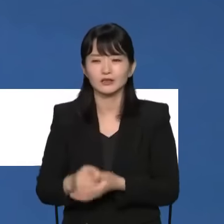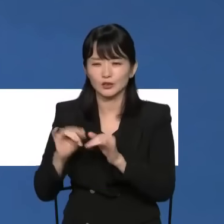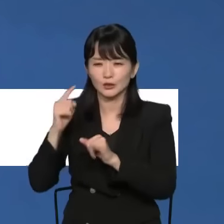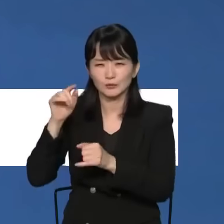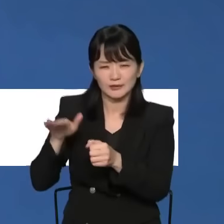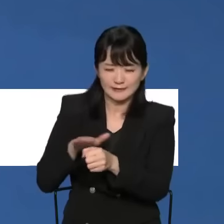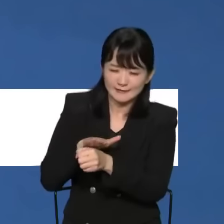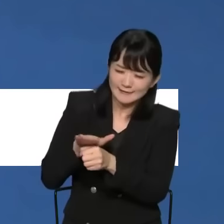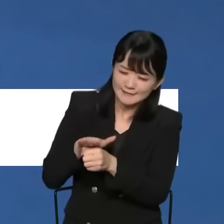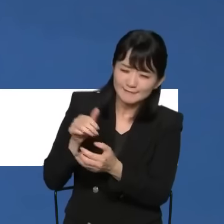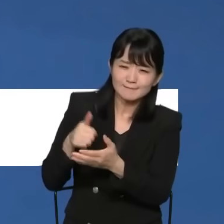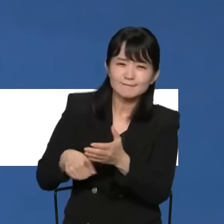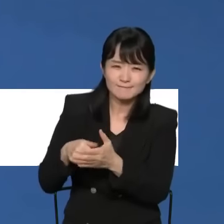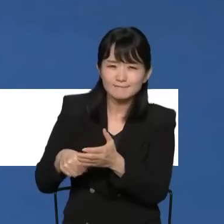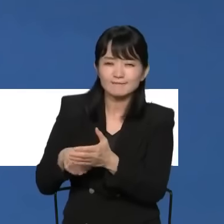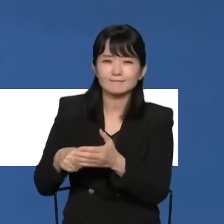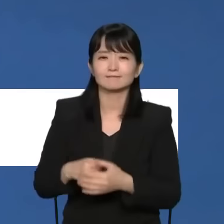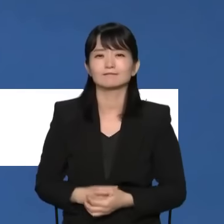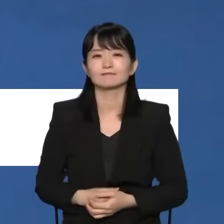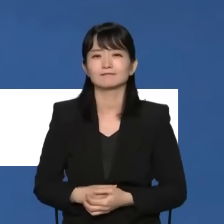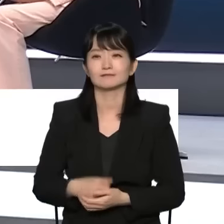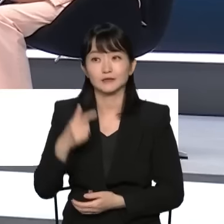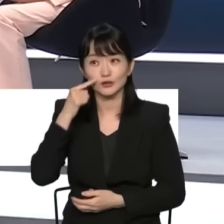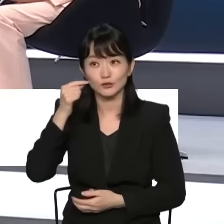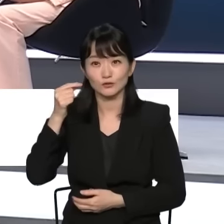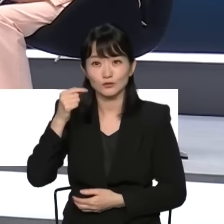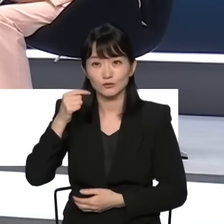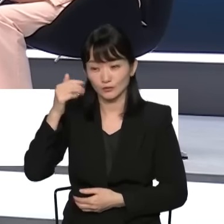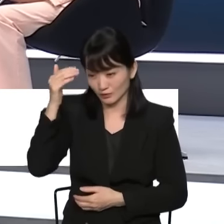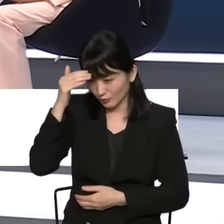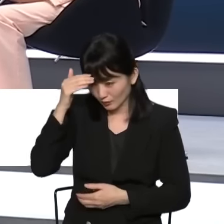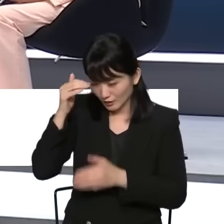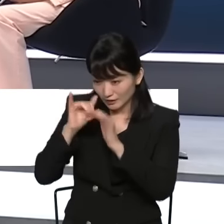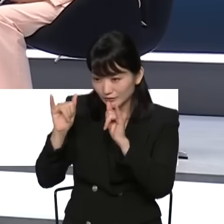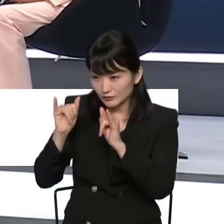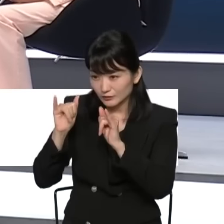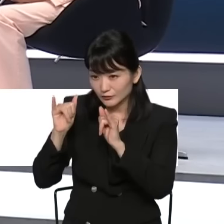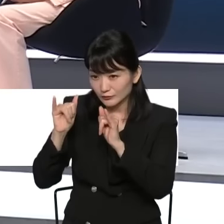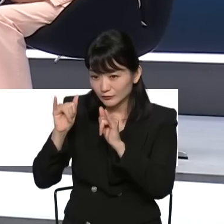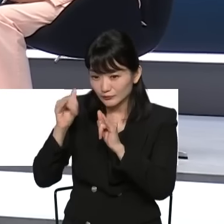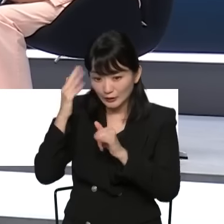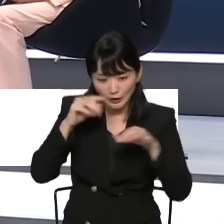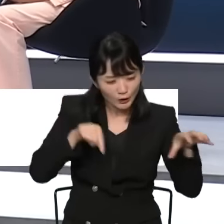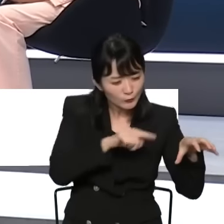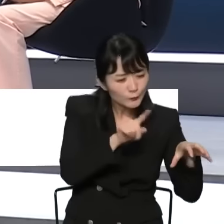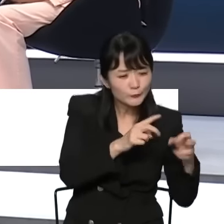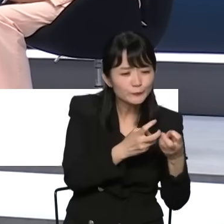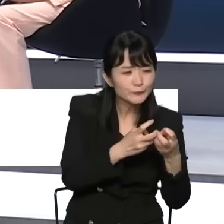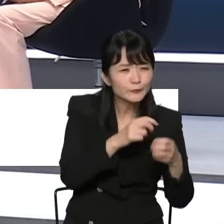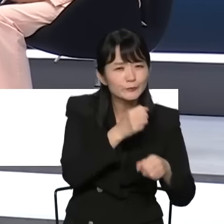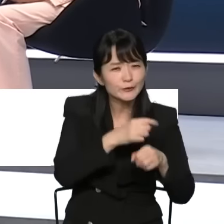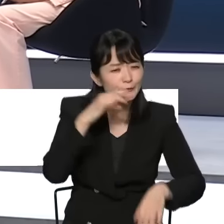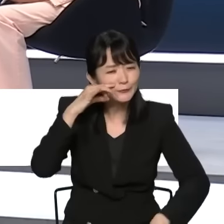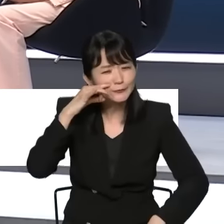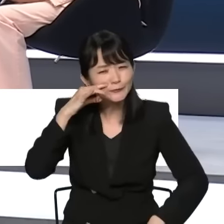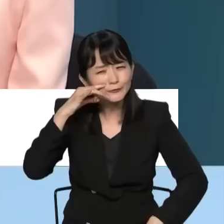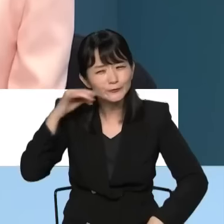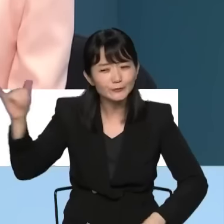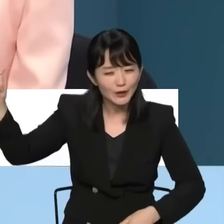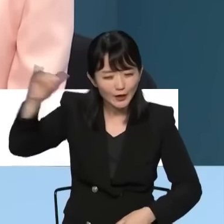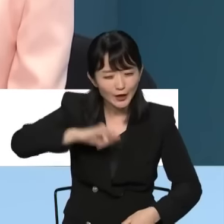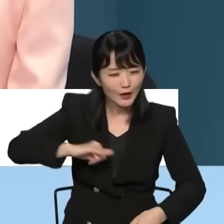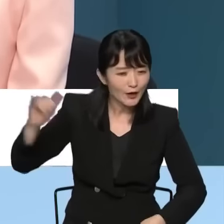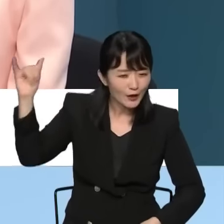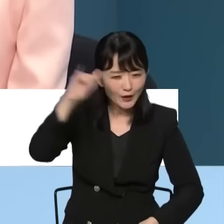사랑을 받고 있는 작품이어서 그 일본 관객들은 한국에서 이걸 어떻게 만들었을까 너무 기대가 되고 궁금해하시는 분들이